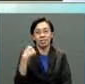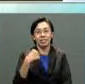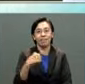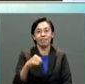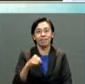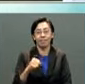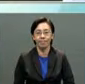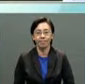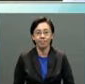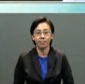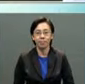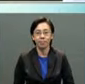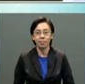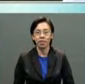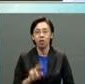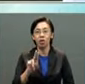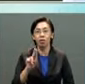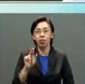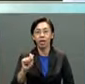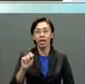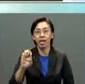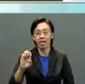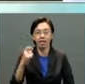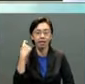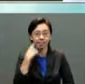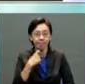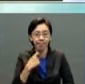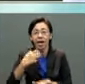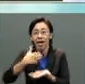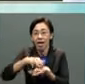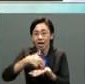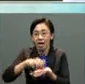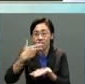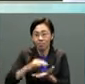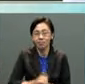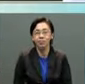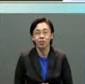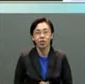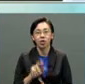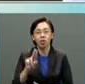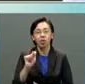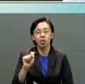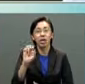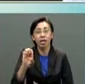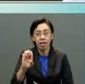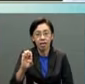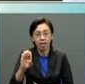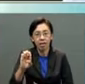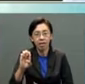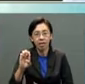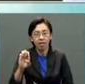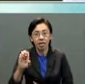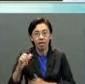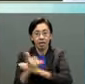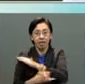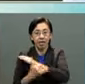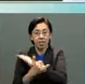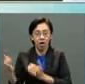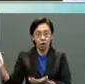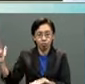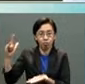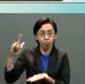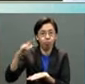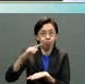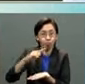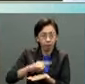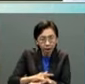ายนะครับแล้วก็ UAE นะครับเมื่อกี้นี้ได้รายงานว่ามีคนที่กลับมาจากประเทศนี้